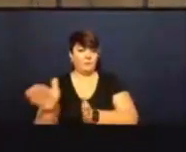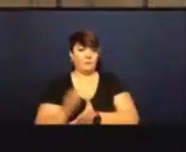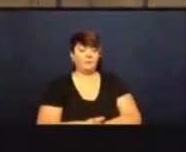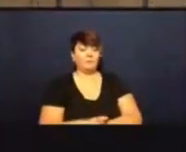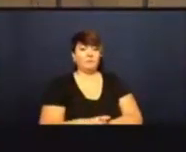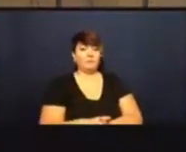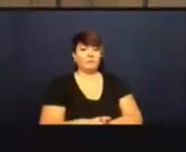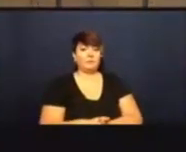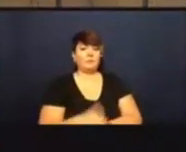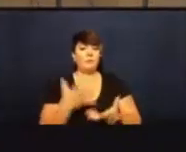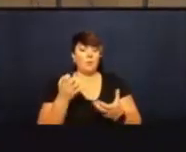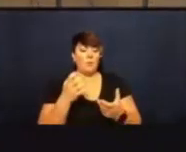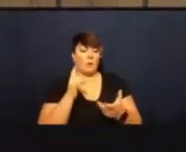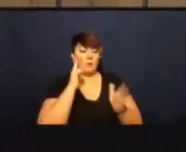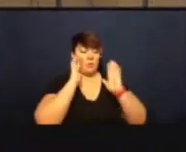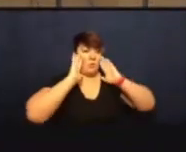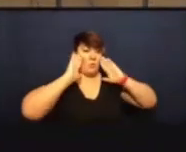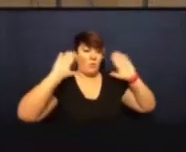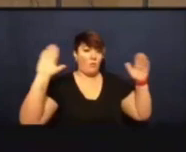uwezo wetu wa